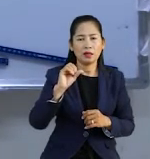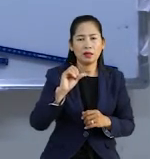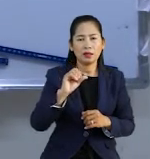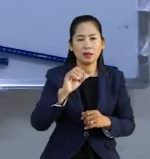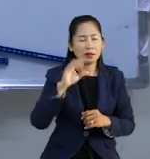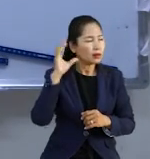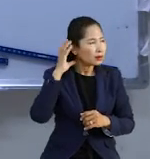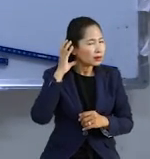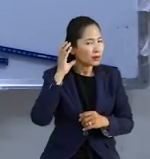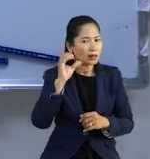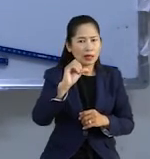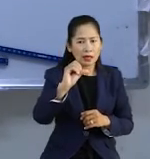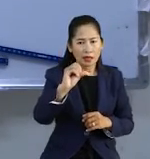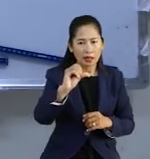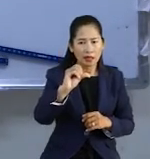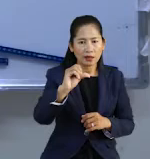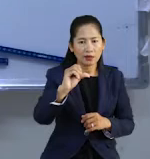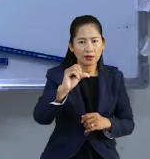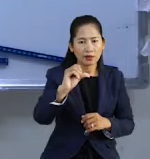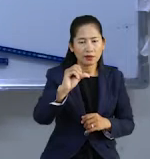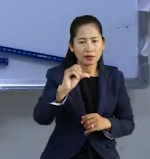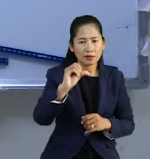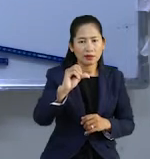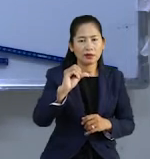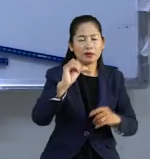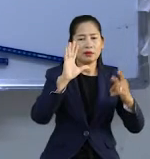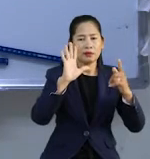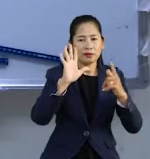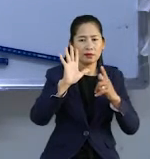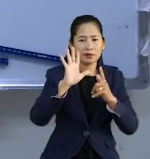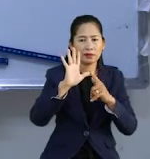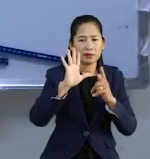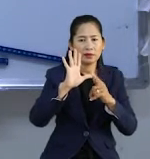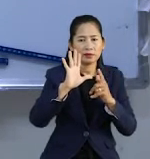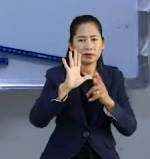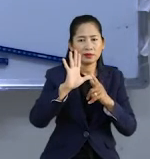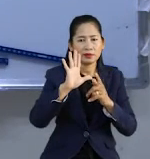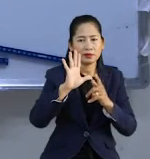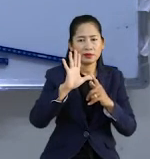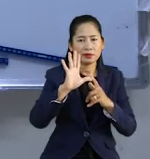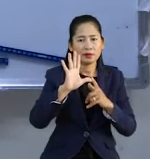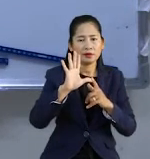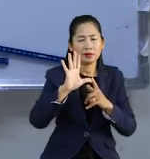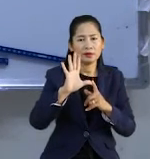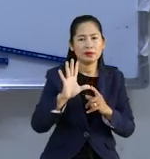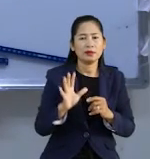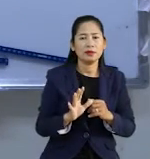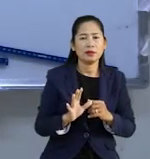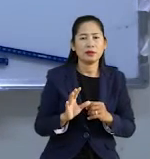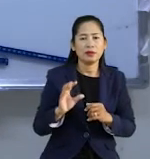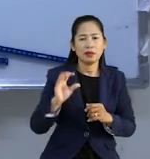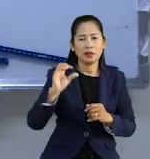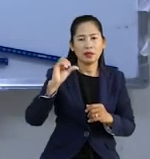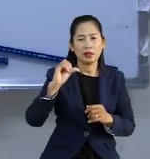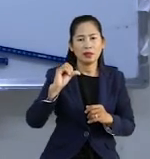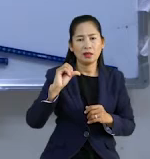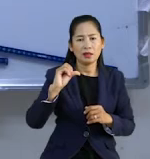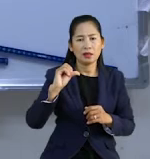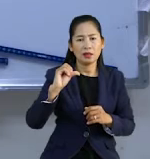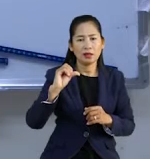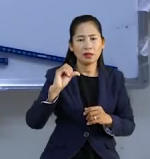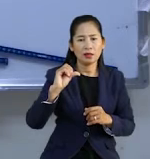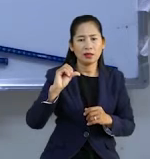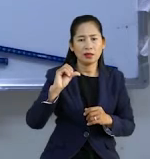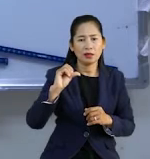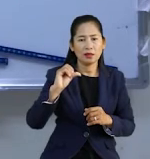จไอ้ก้อนโลมีสำเร็จไอ้ในเตี้ยสามจมูกนี่นั่งบาดอ่ะนะก้อนนะบาดจังกัดโ